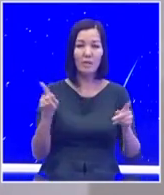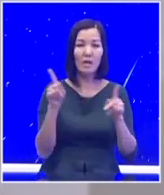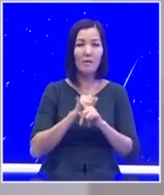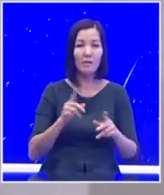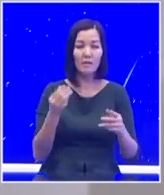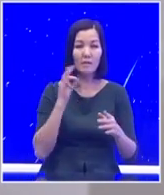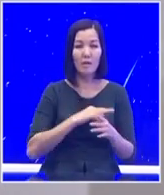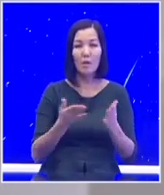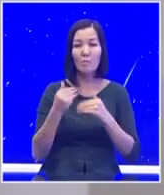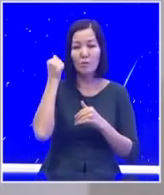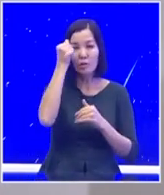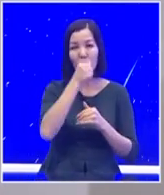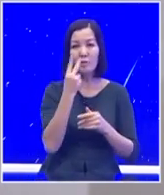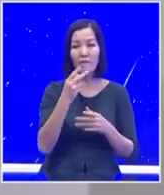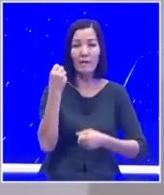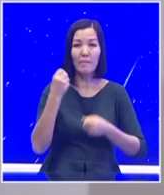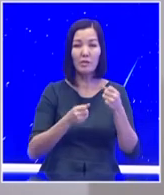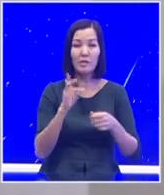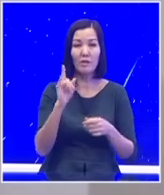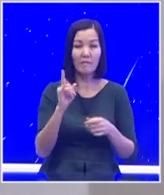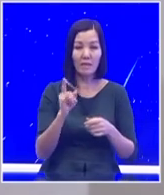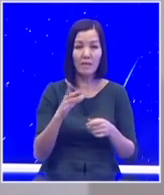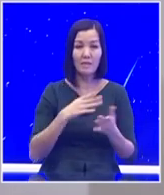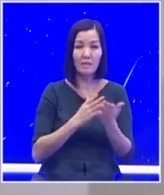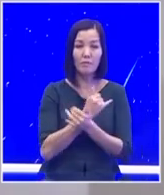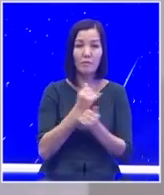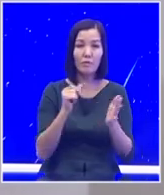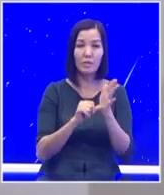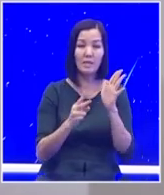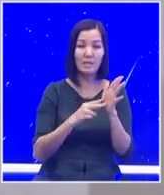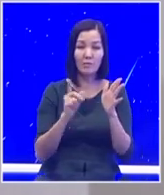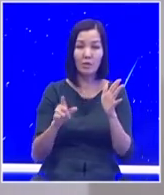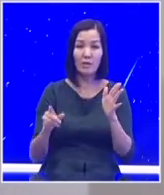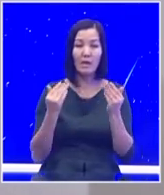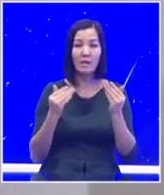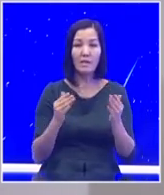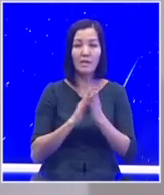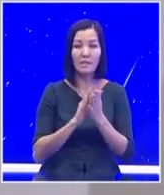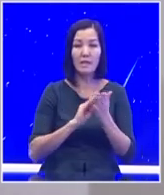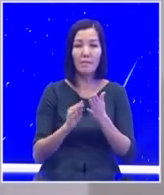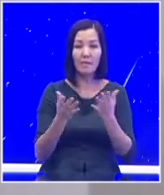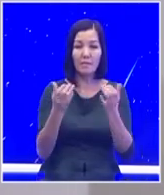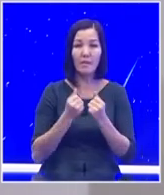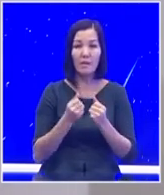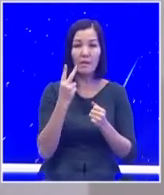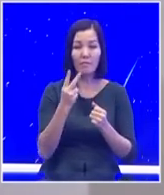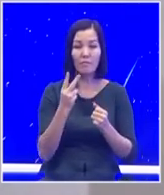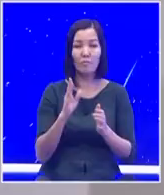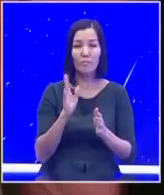В прошлом году мы приобрели 2 машины инватакси и обслуживали 67 человек. Сейчас мы подали заявку на приобретение еще